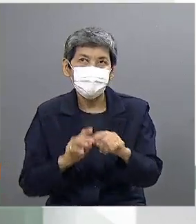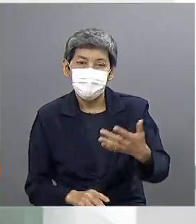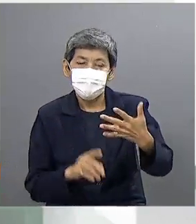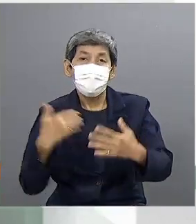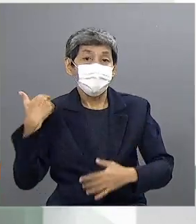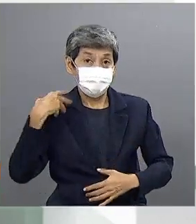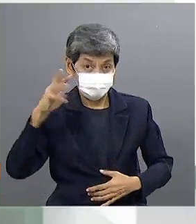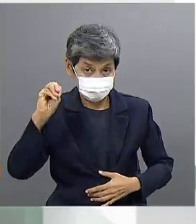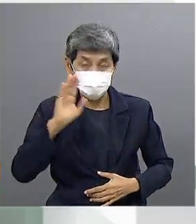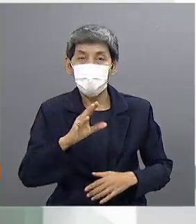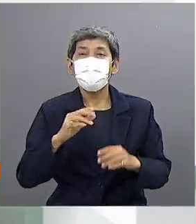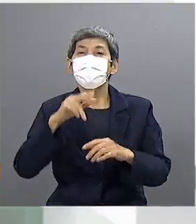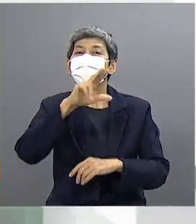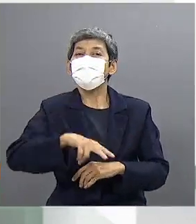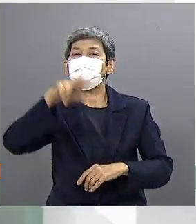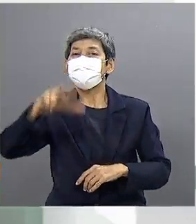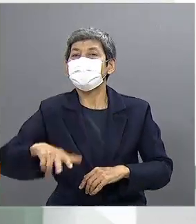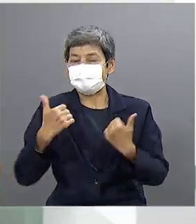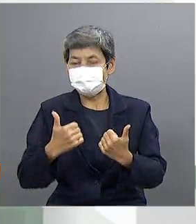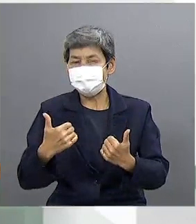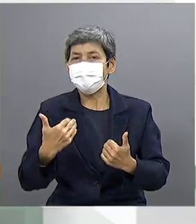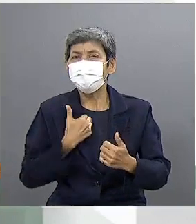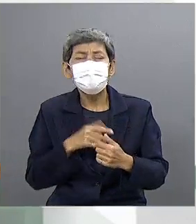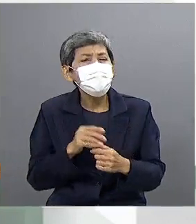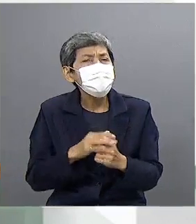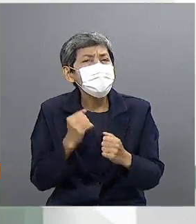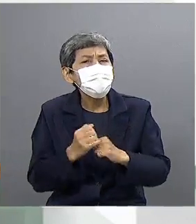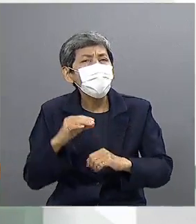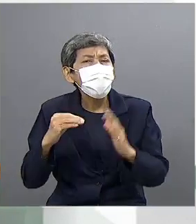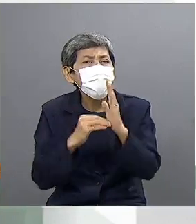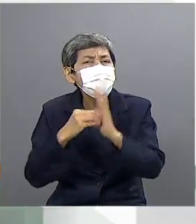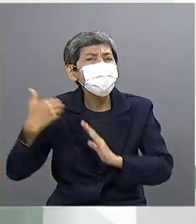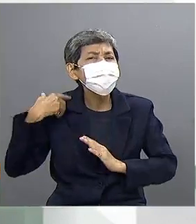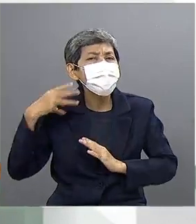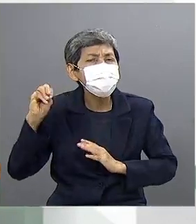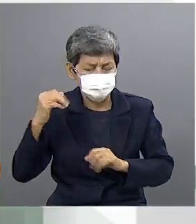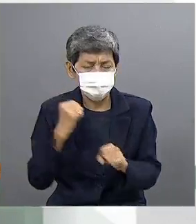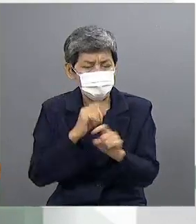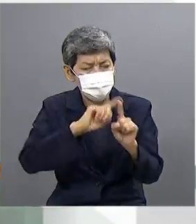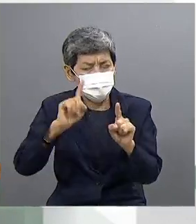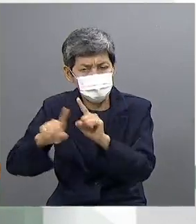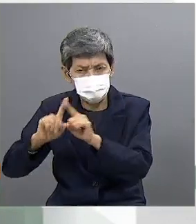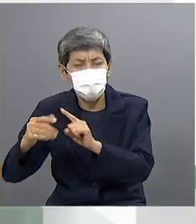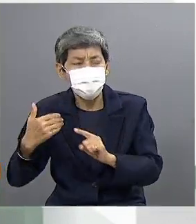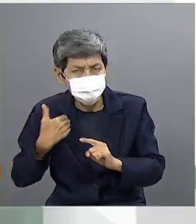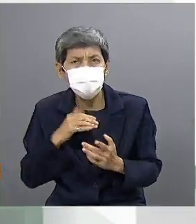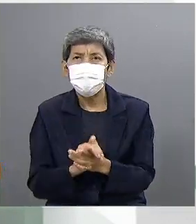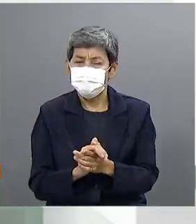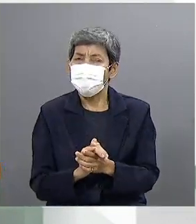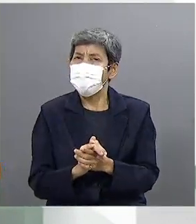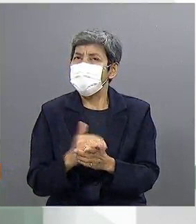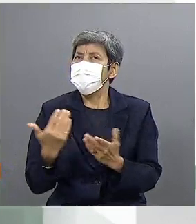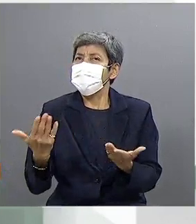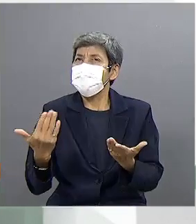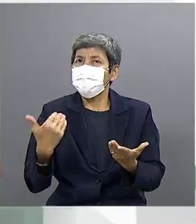ของเพื่อไทยค่ะแต่ด้วยความที่พื้นที่ตะวันออกของกรุงเทพฝั่งนี้เนี่ยมีความหลากหลายของฐานเสียงพื้นที่ก็กว้างมากนะคะมีชาวมุส